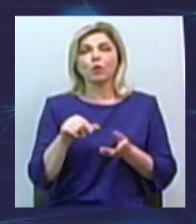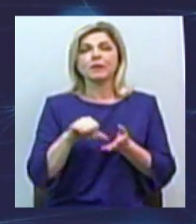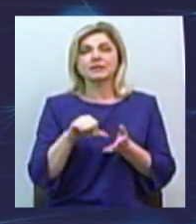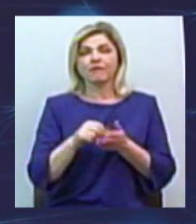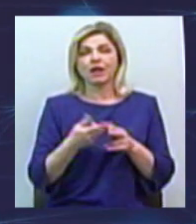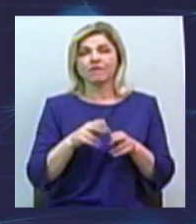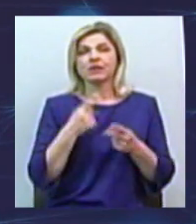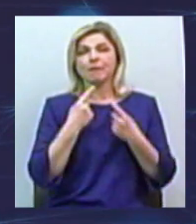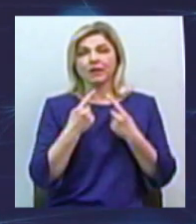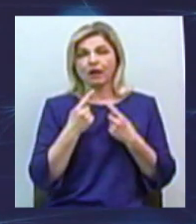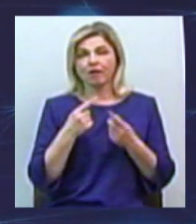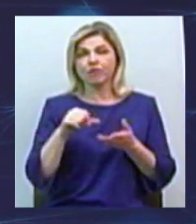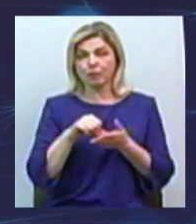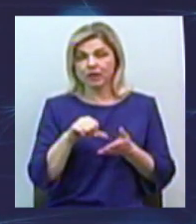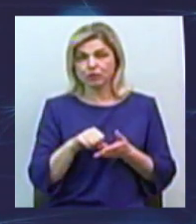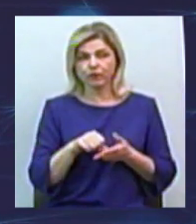переговорах директорію,